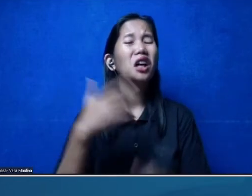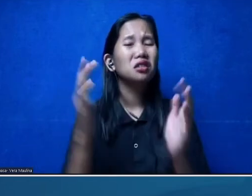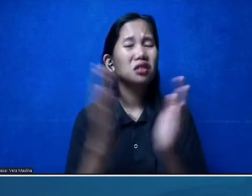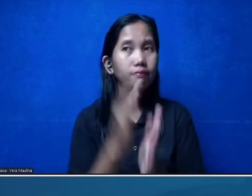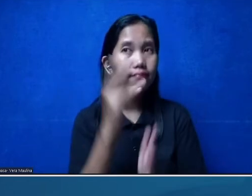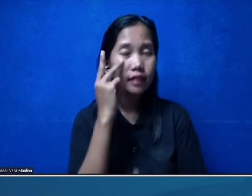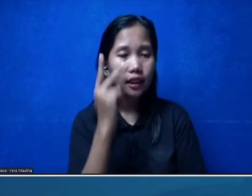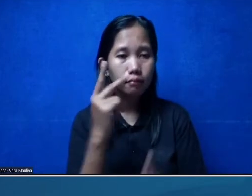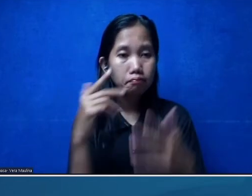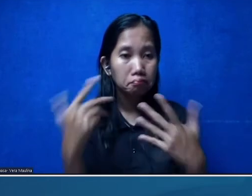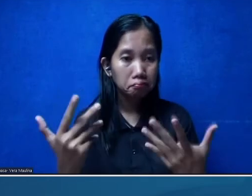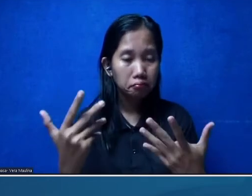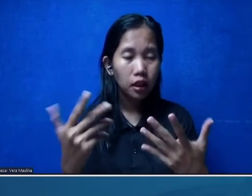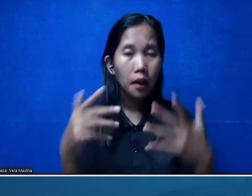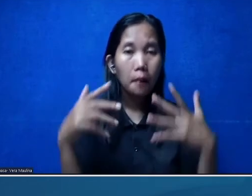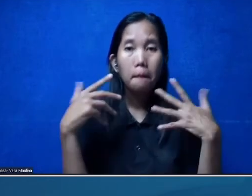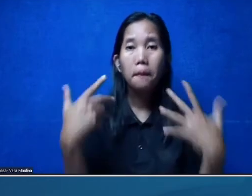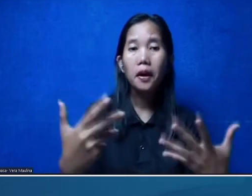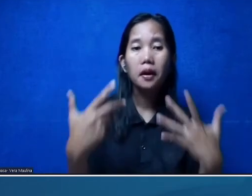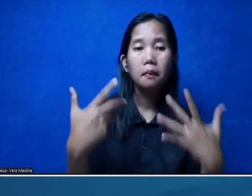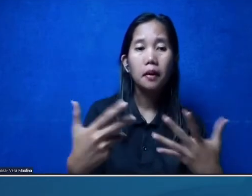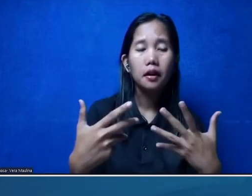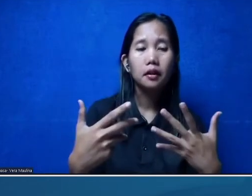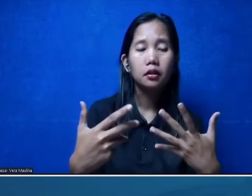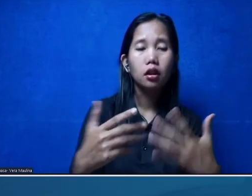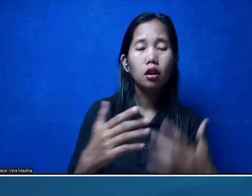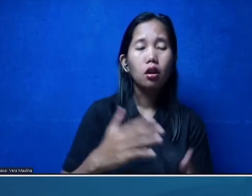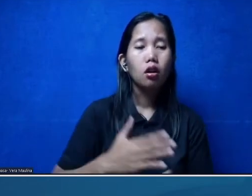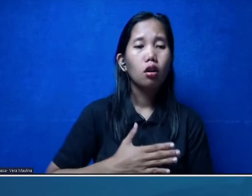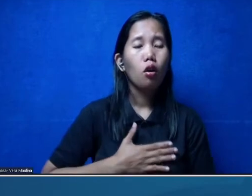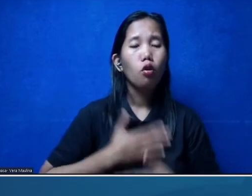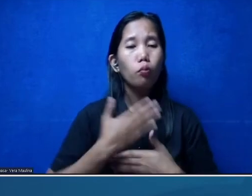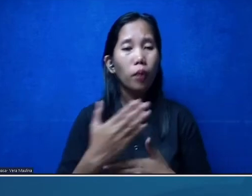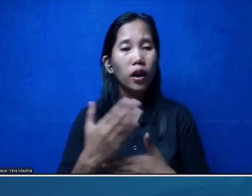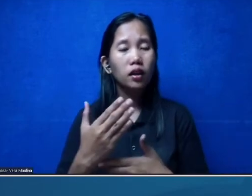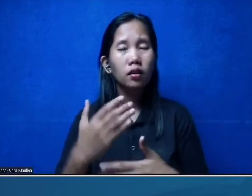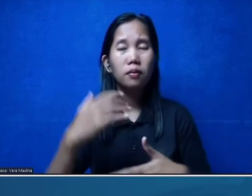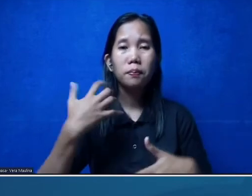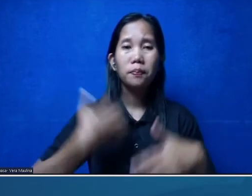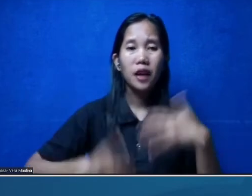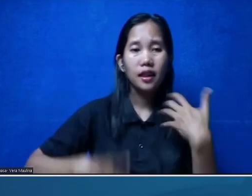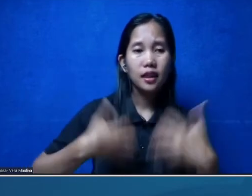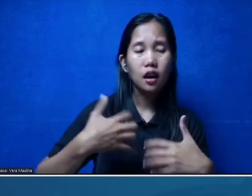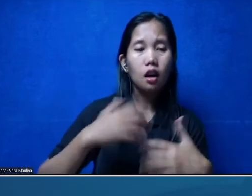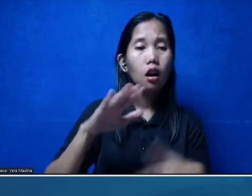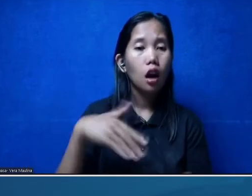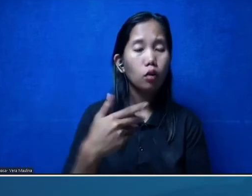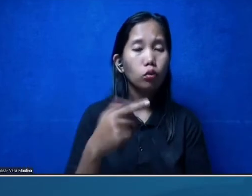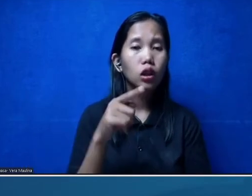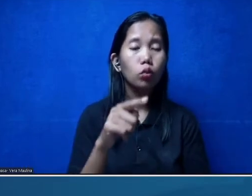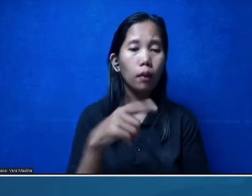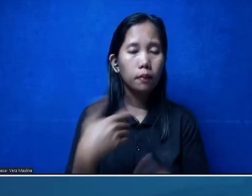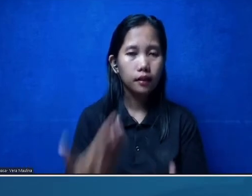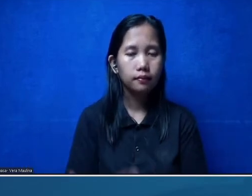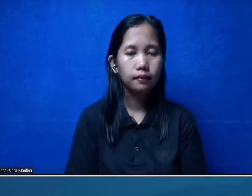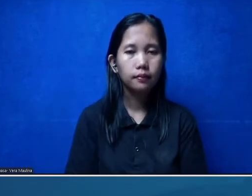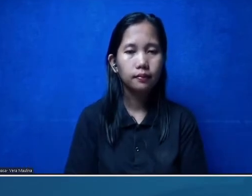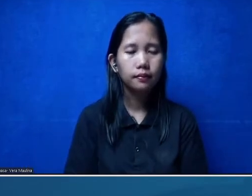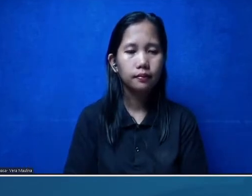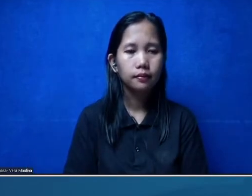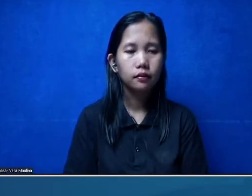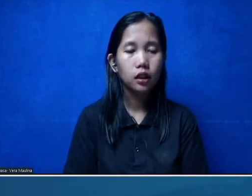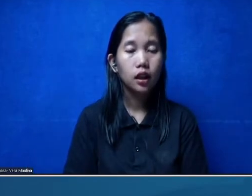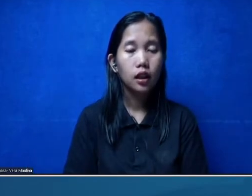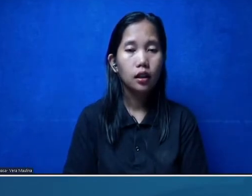lalu bukan itu saja dia harus menyayat-nyayat yaitu binatang itu dan